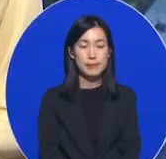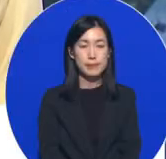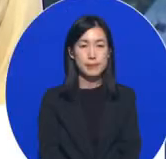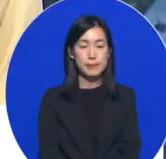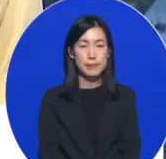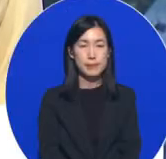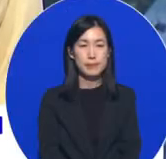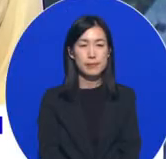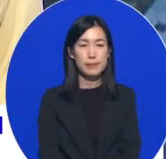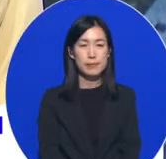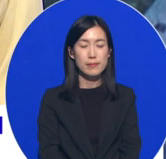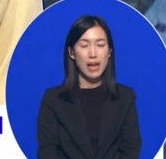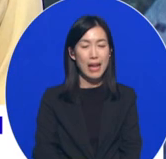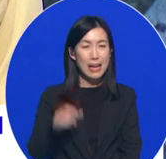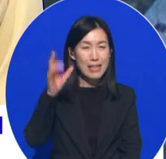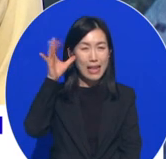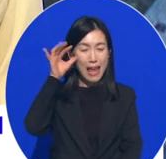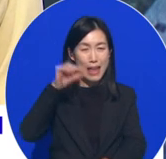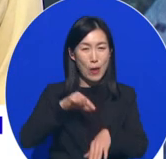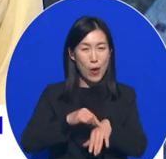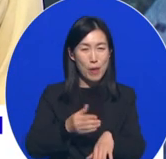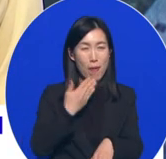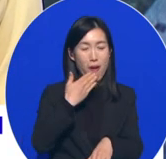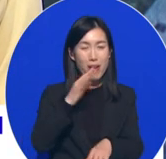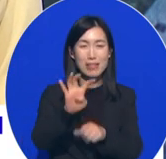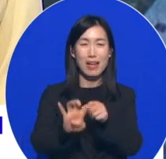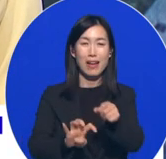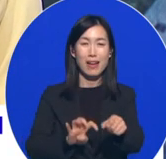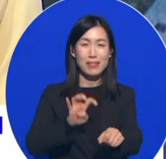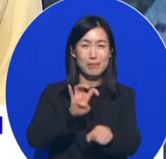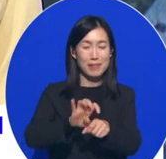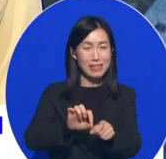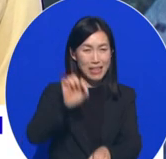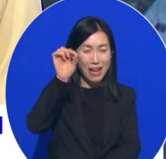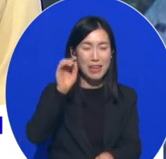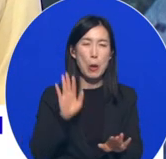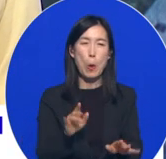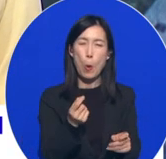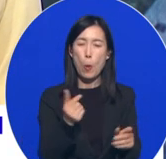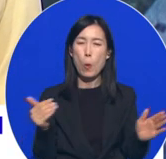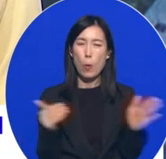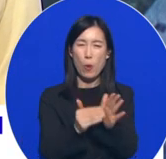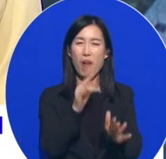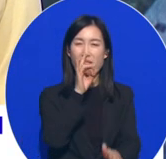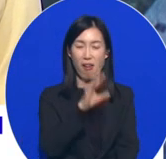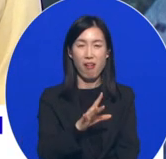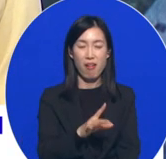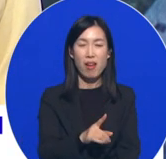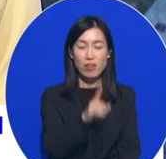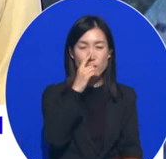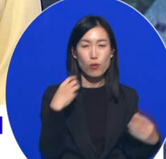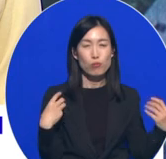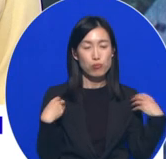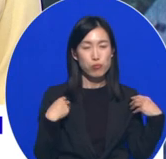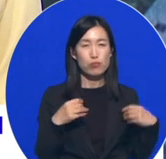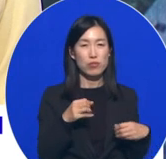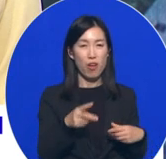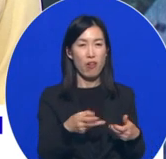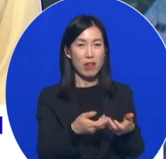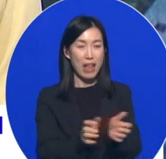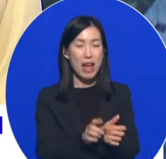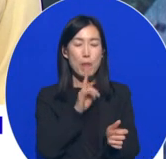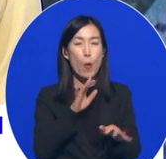40년 넘게 이어진 개식용 논란이 이제 마무리될 전망입니다 정부와 여당이 개식용을 금하는 특별법